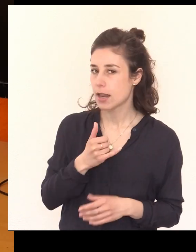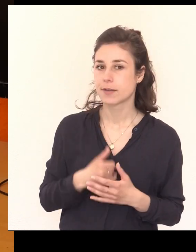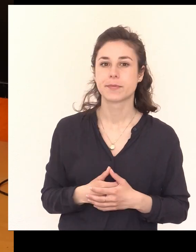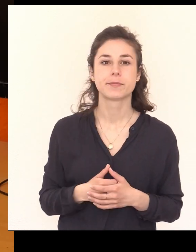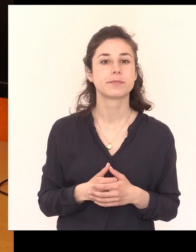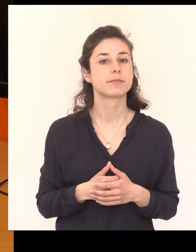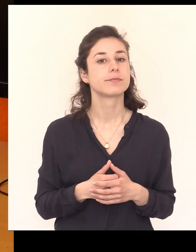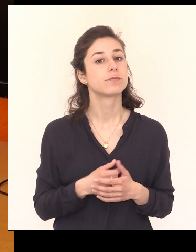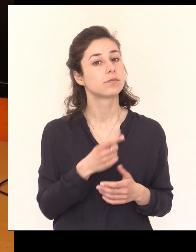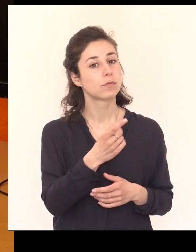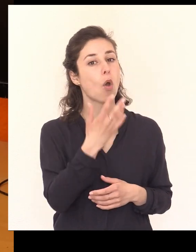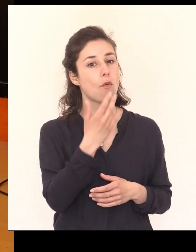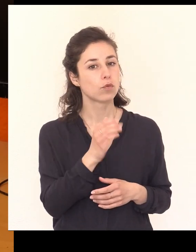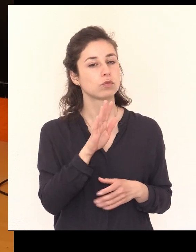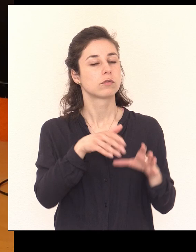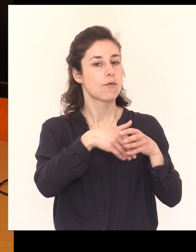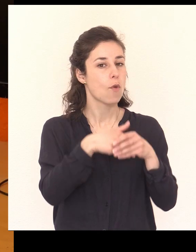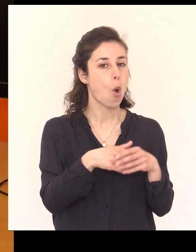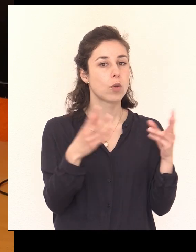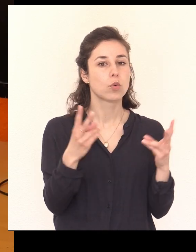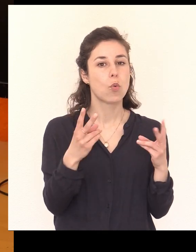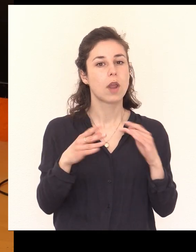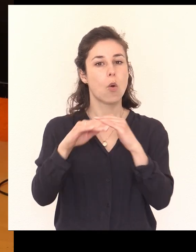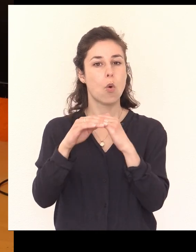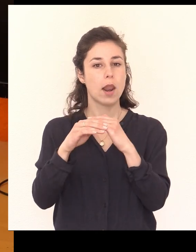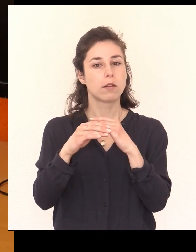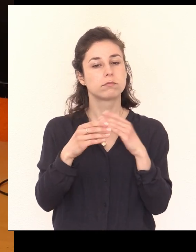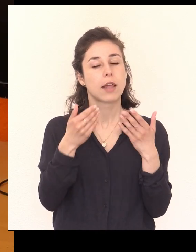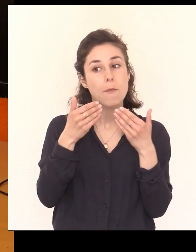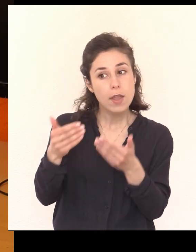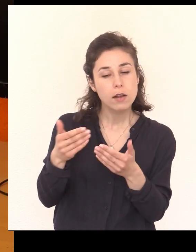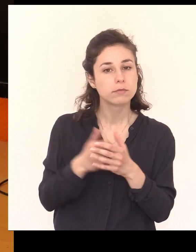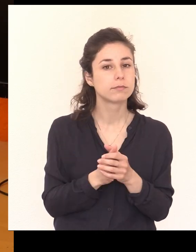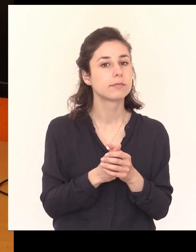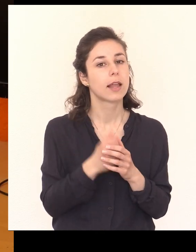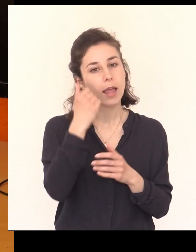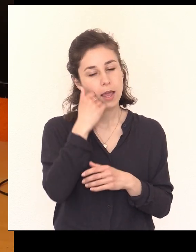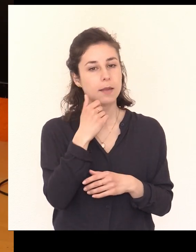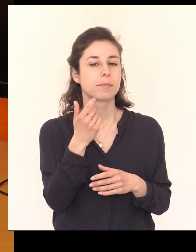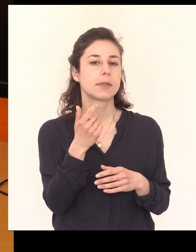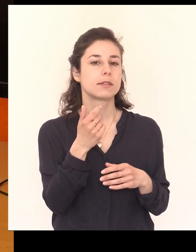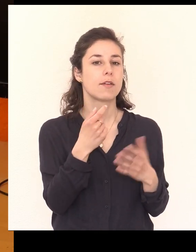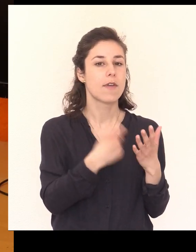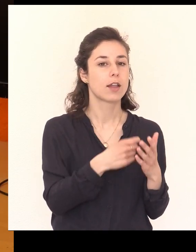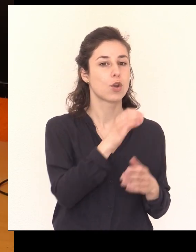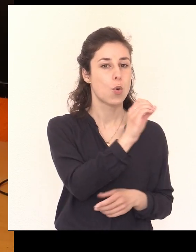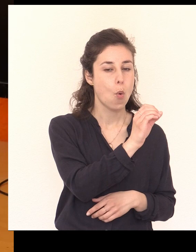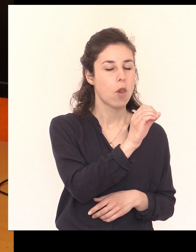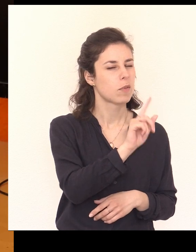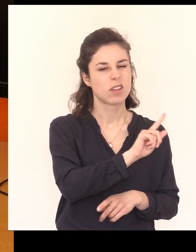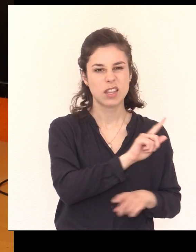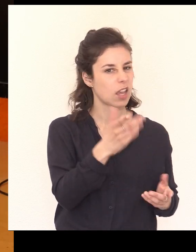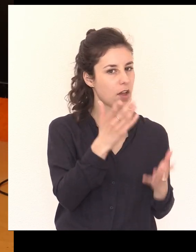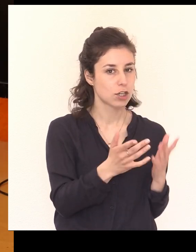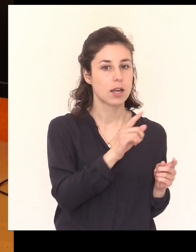Nein! Wie wahrscheinlich ist es, dass Sie die Barmer einem Freund oder Kollegen weiterempfehlen? Bitte nennen Sie einen Wert zwischen 0,